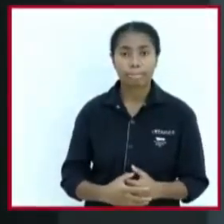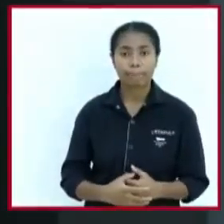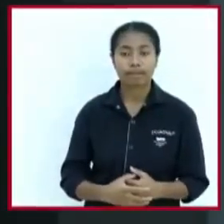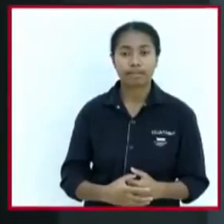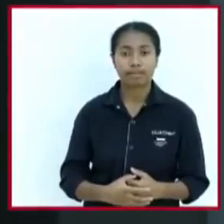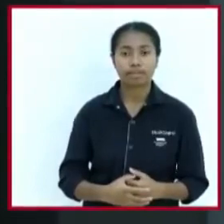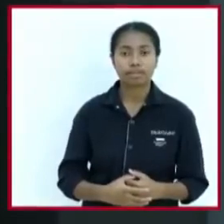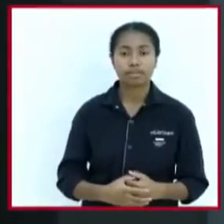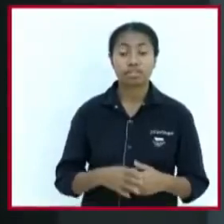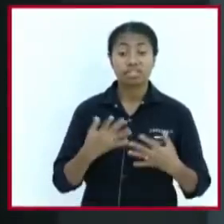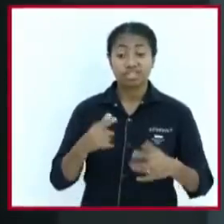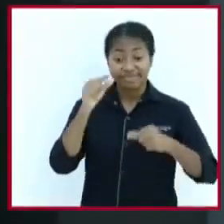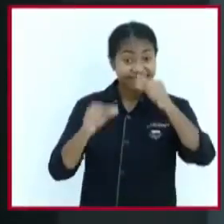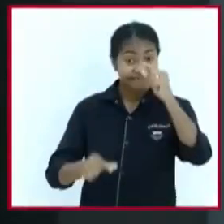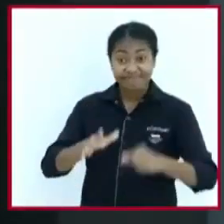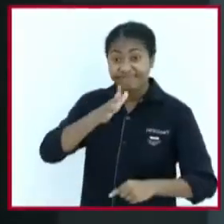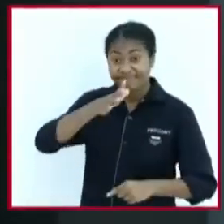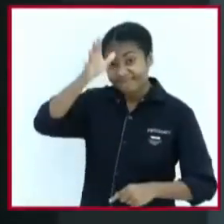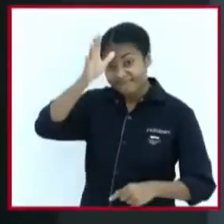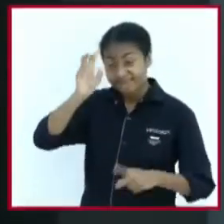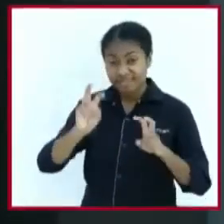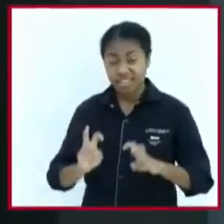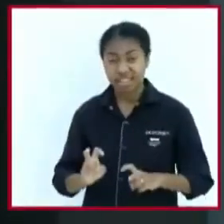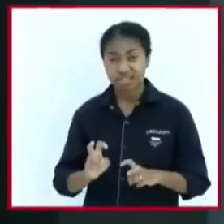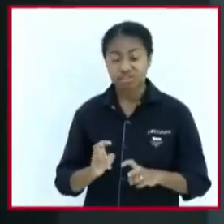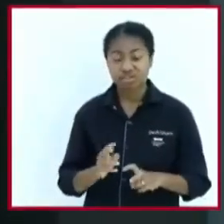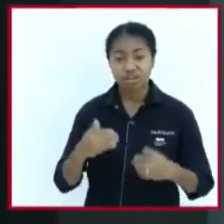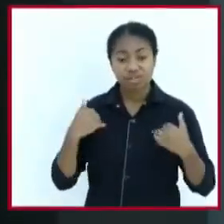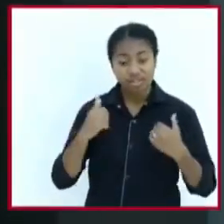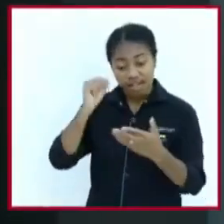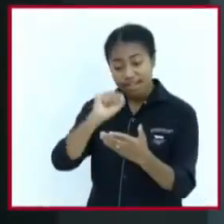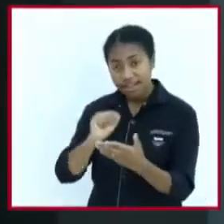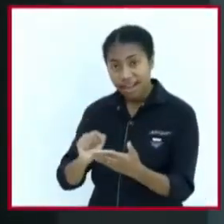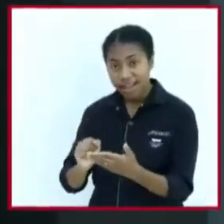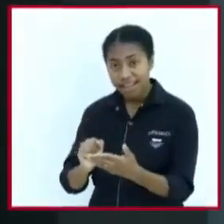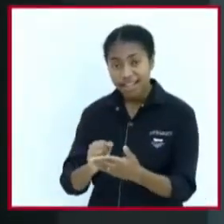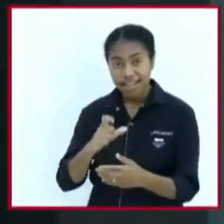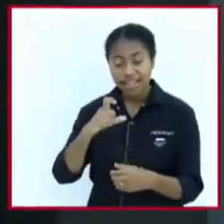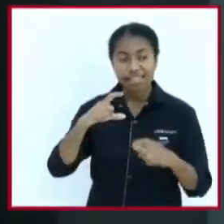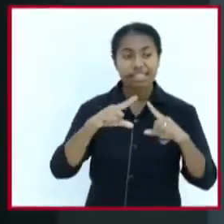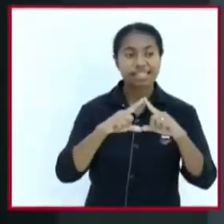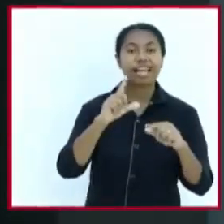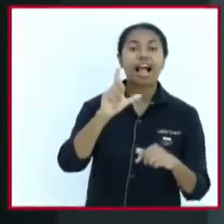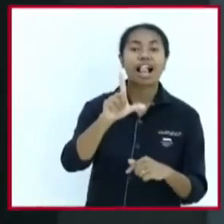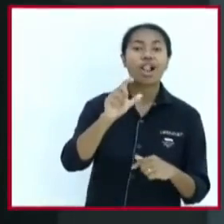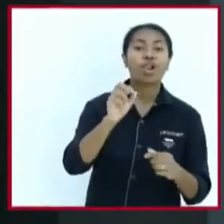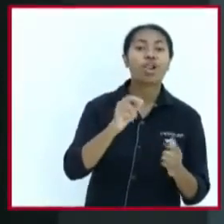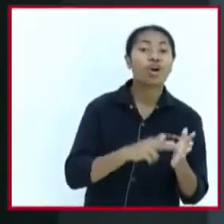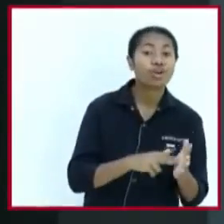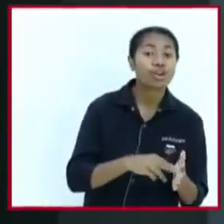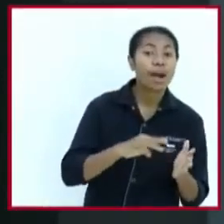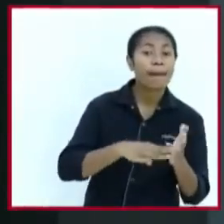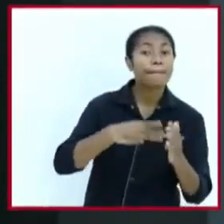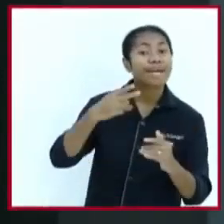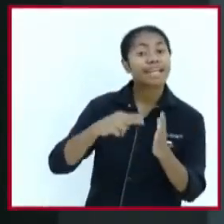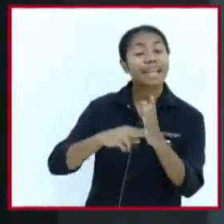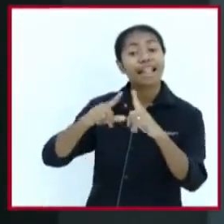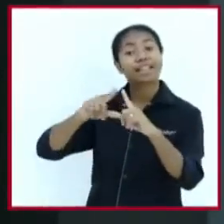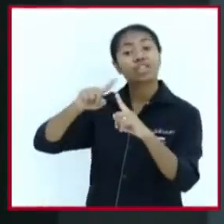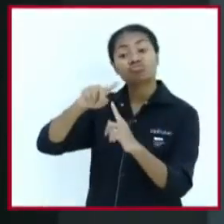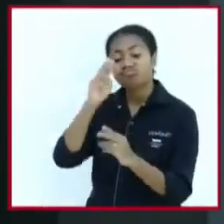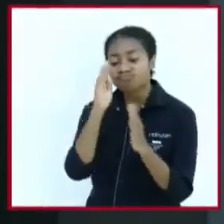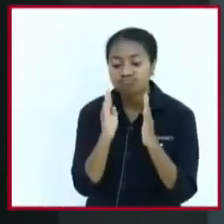Hai para orangtua juga harus teliti dan menilai calon menantu perhatikan agamanya